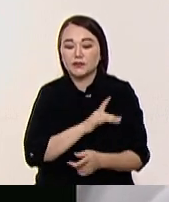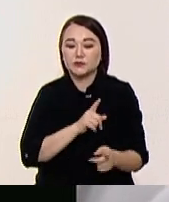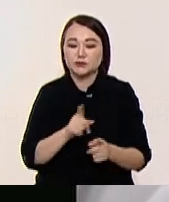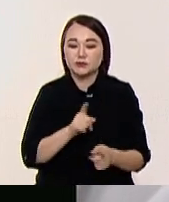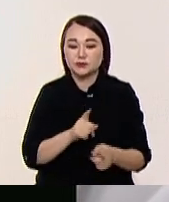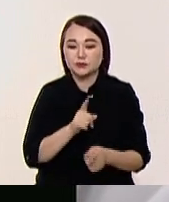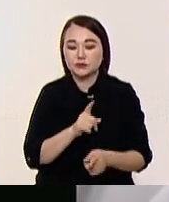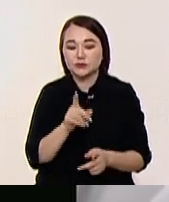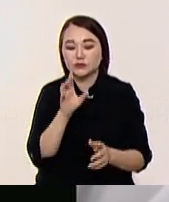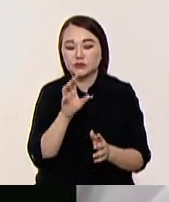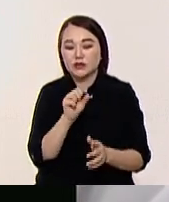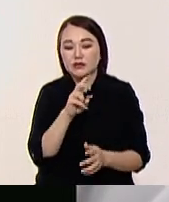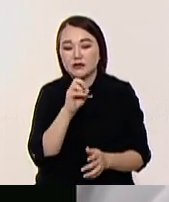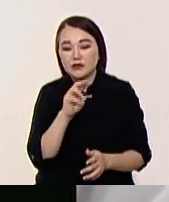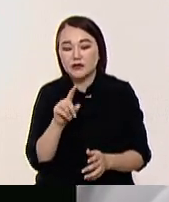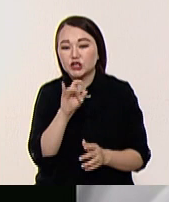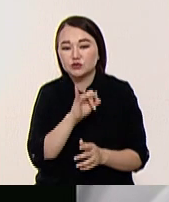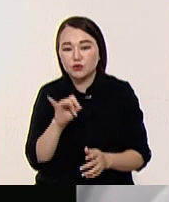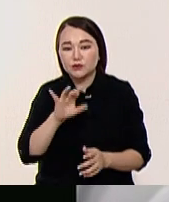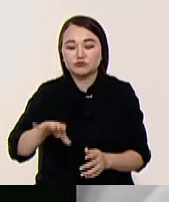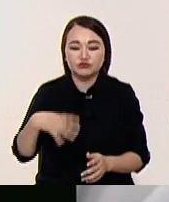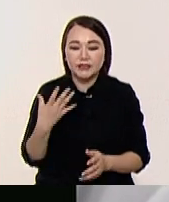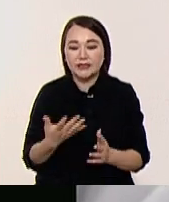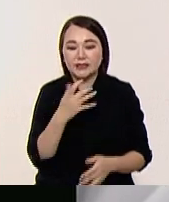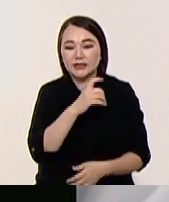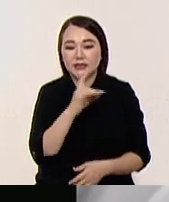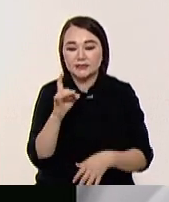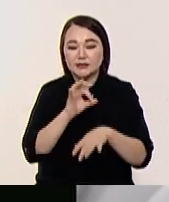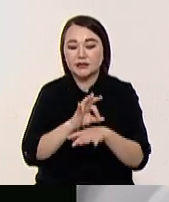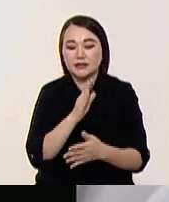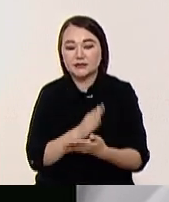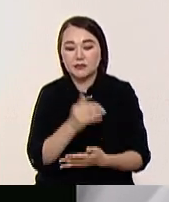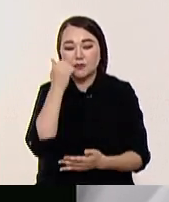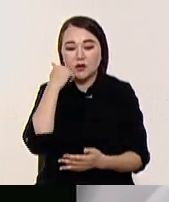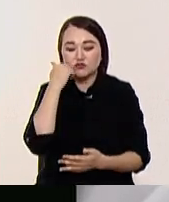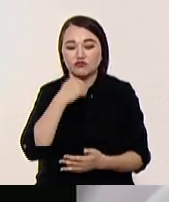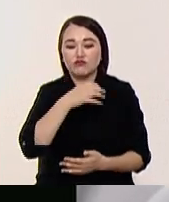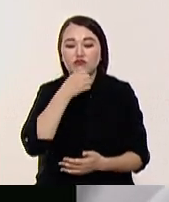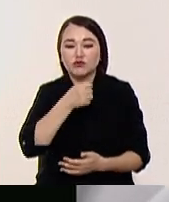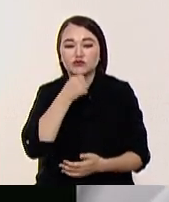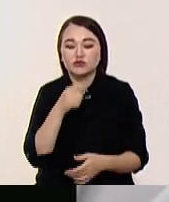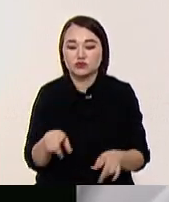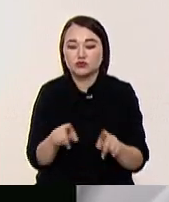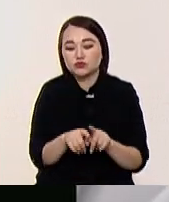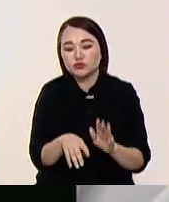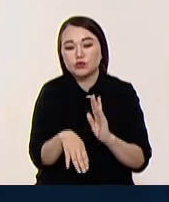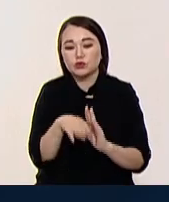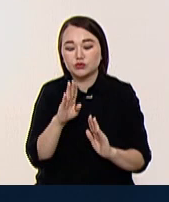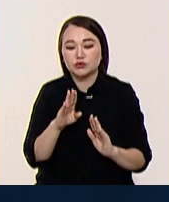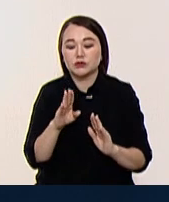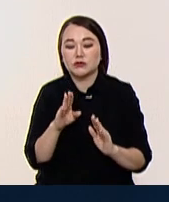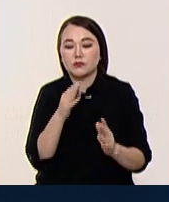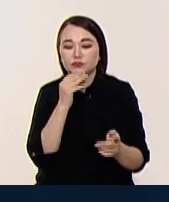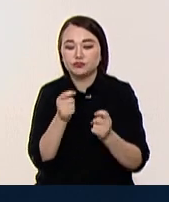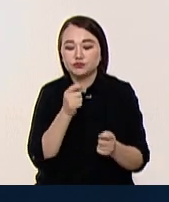в анамнезе, и тем, у кого есть хронические заболевания. Ну, лицам пожилого возраста тоже также стоит